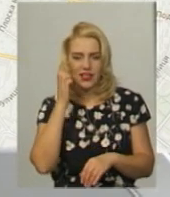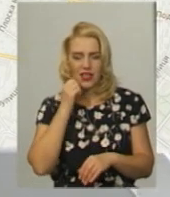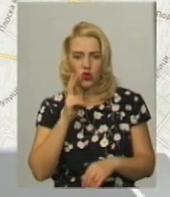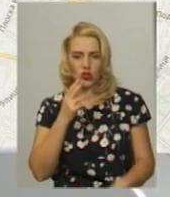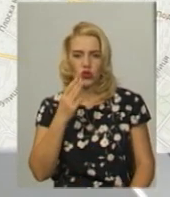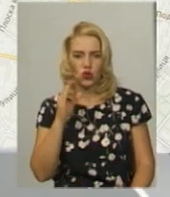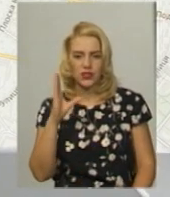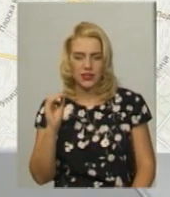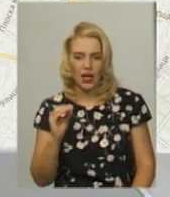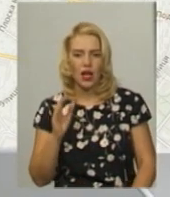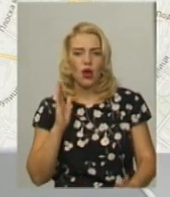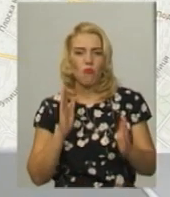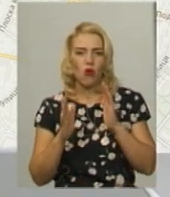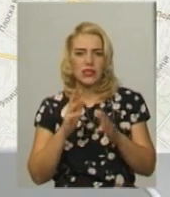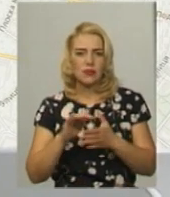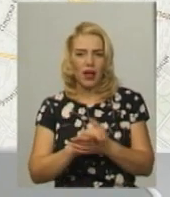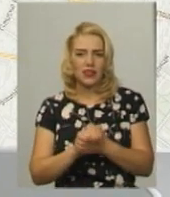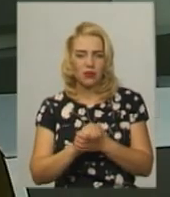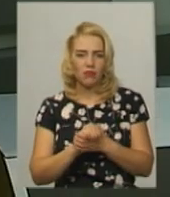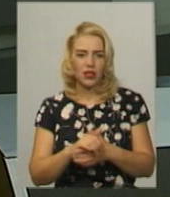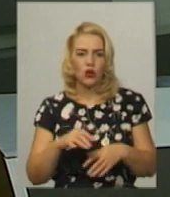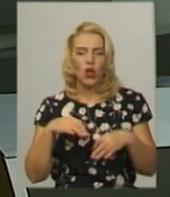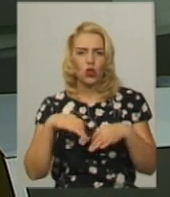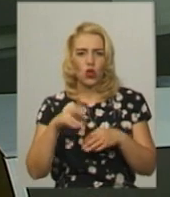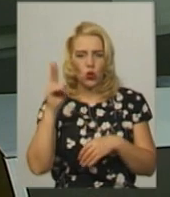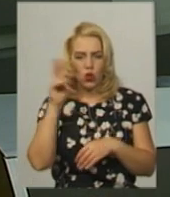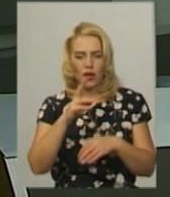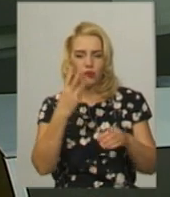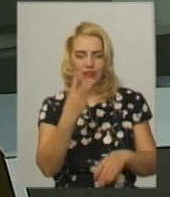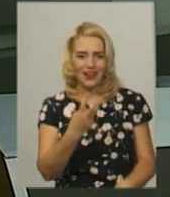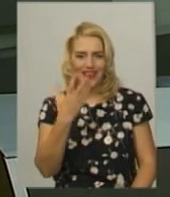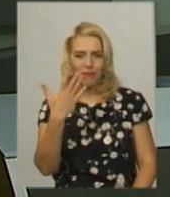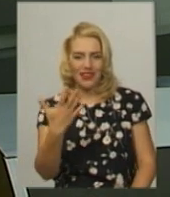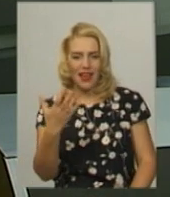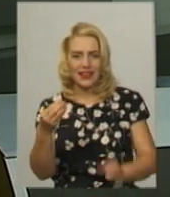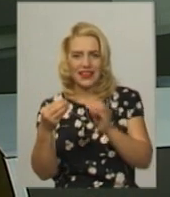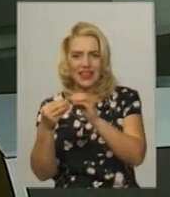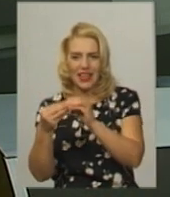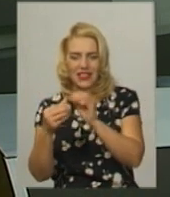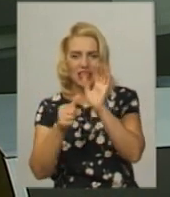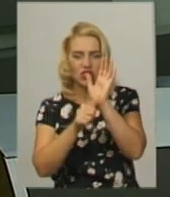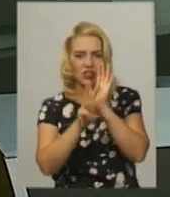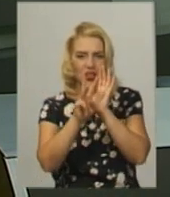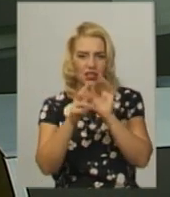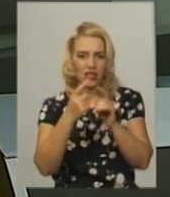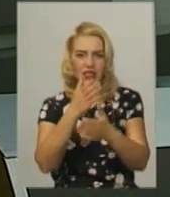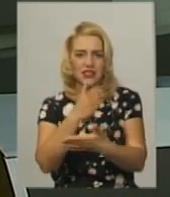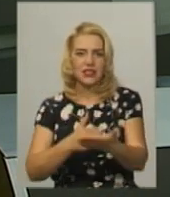проспект Миру. Рух тролейбусних маршрутів номер 3, 5, 10 та 63 у цей час